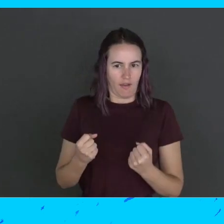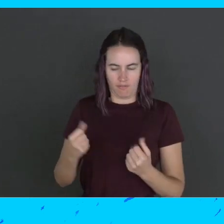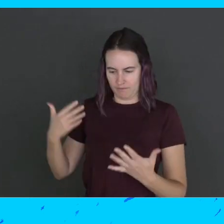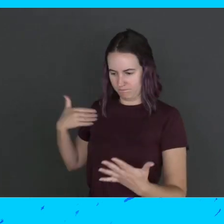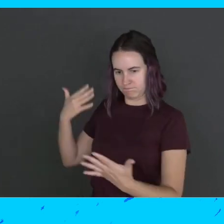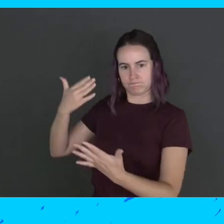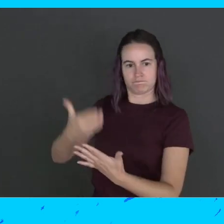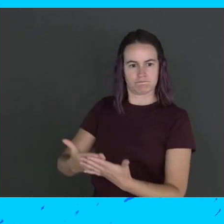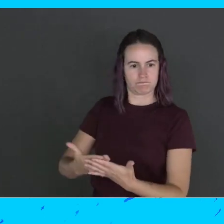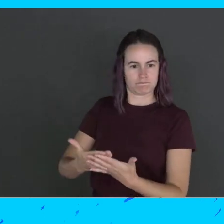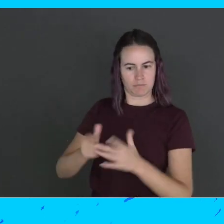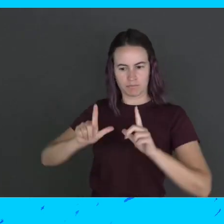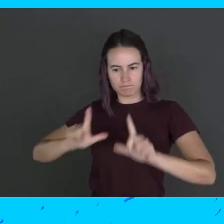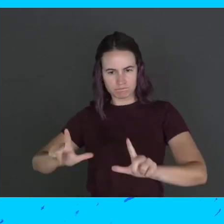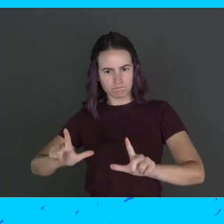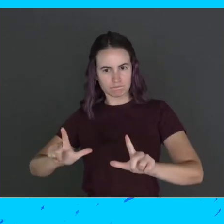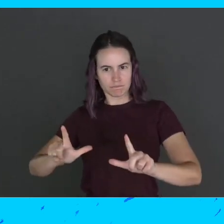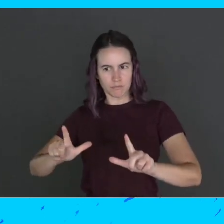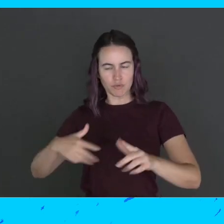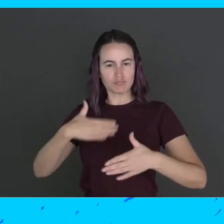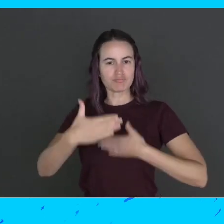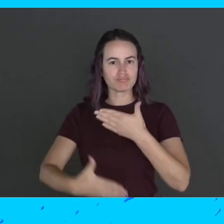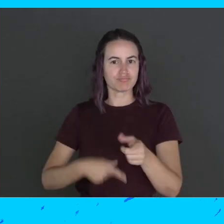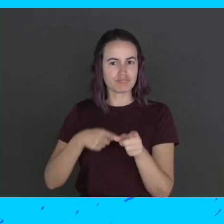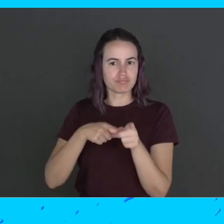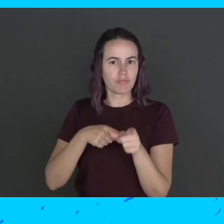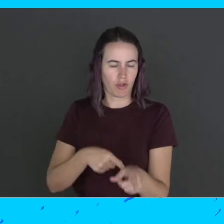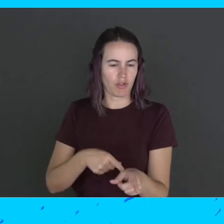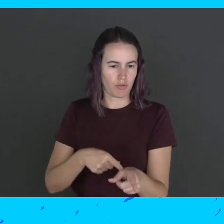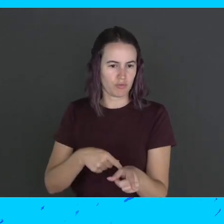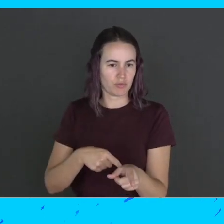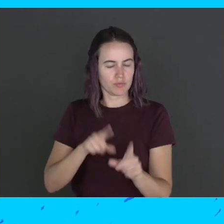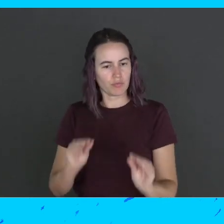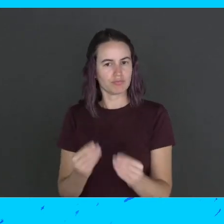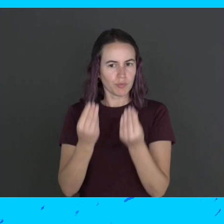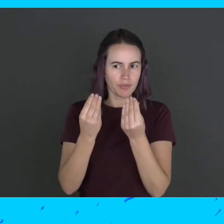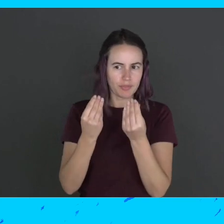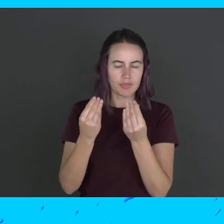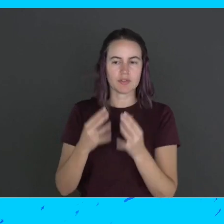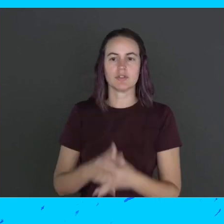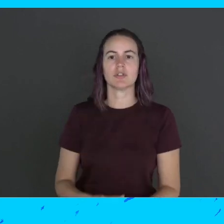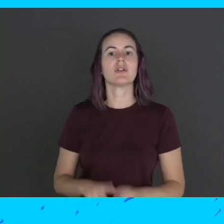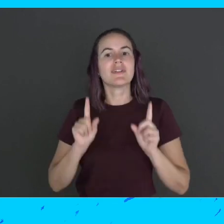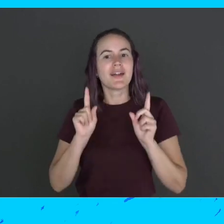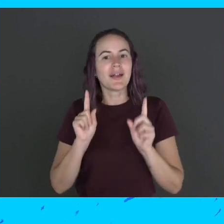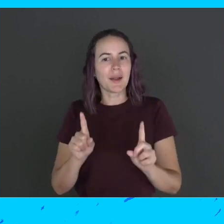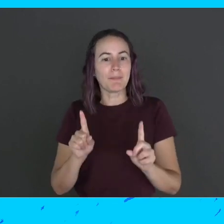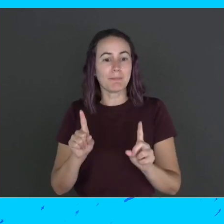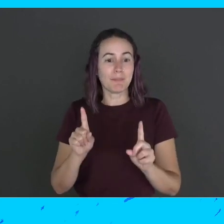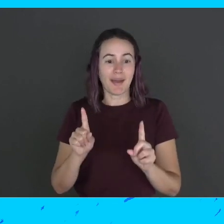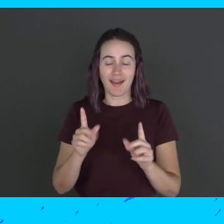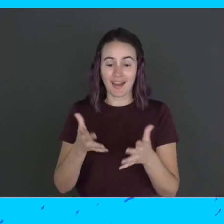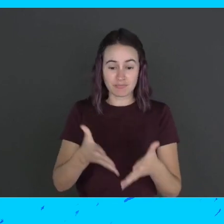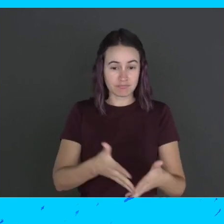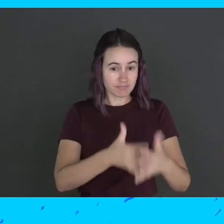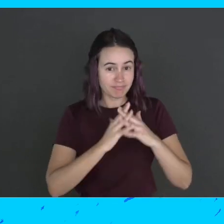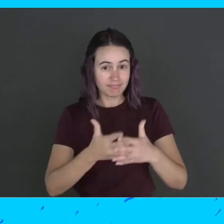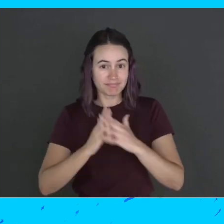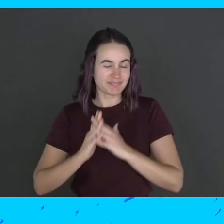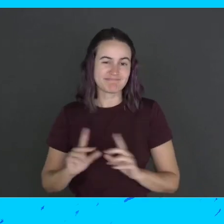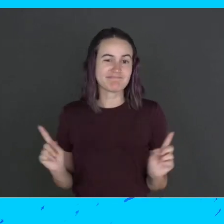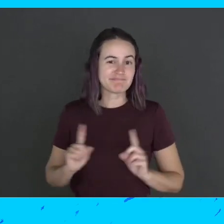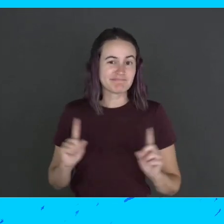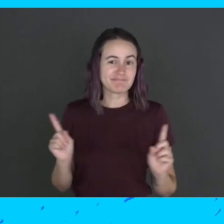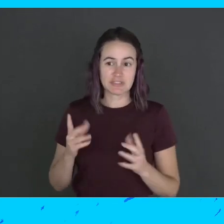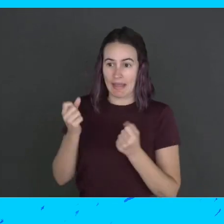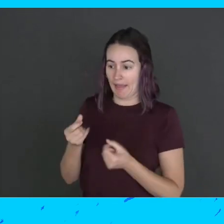beaucoup de challenges, mais le plus grand, c'est effectivement le manque d'informations. Et donc,